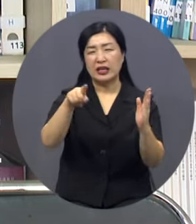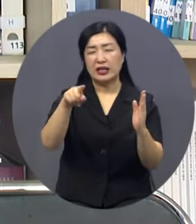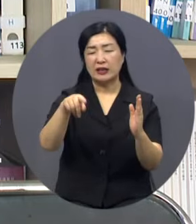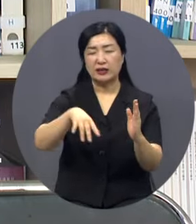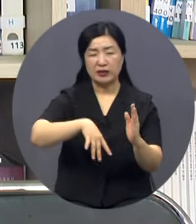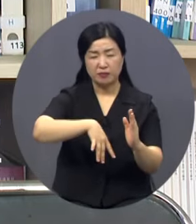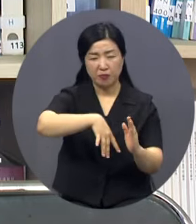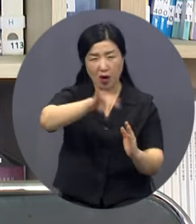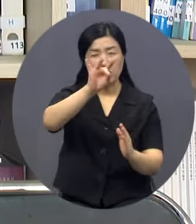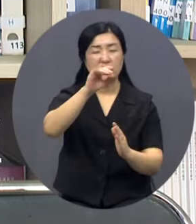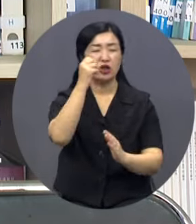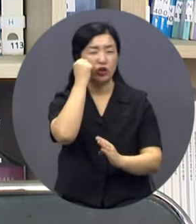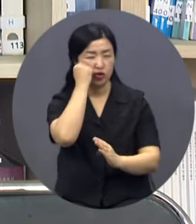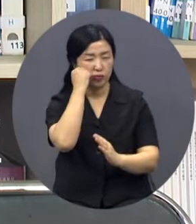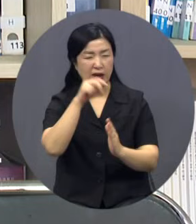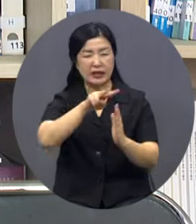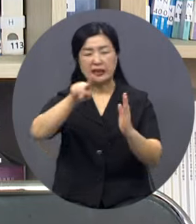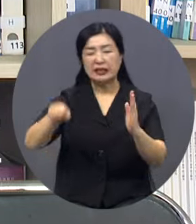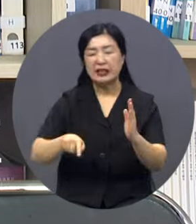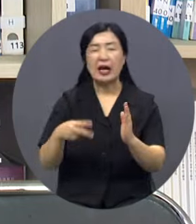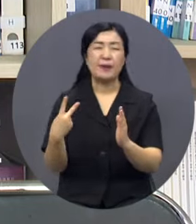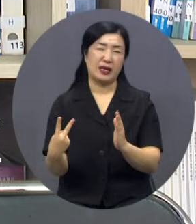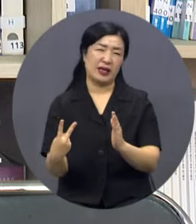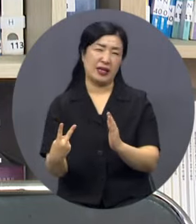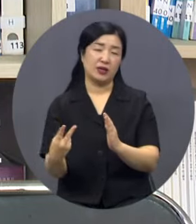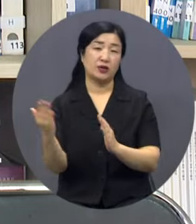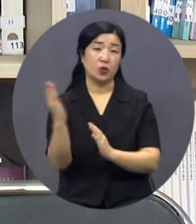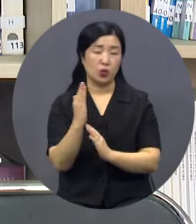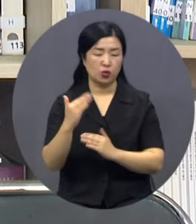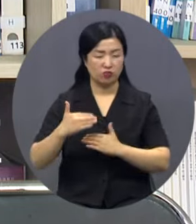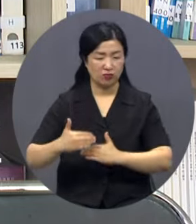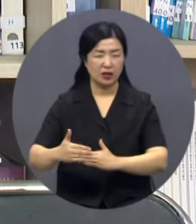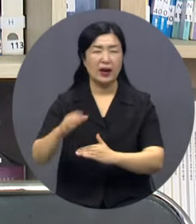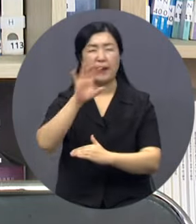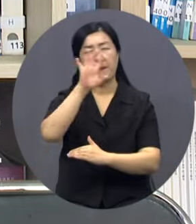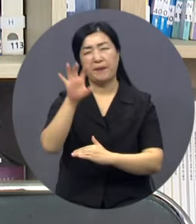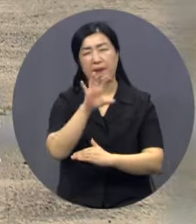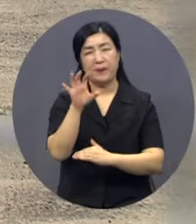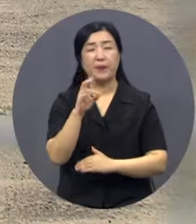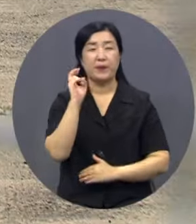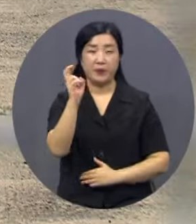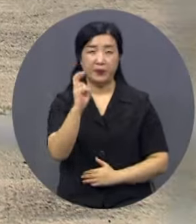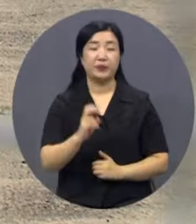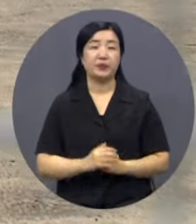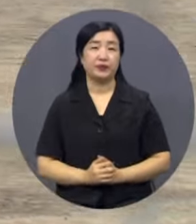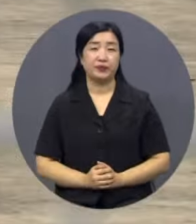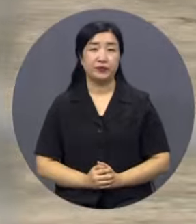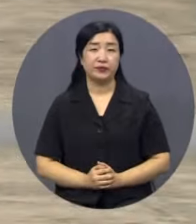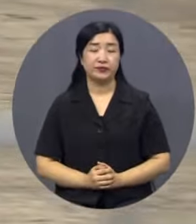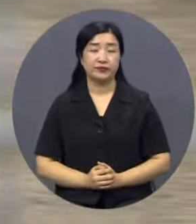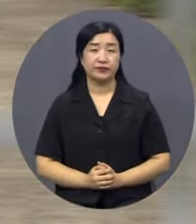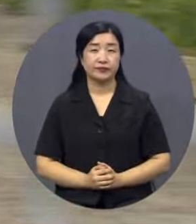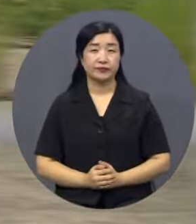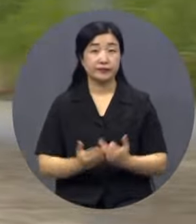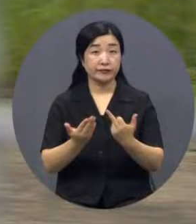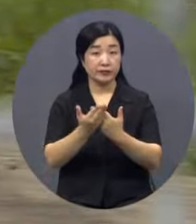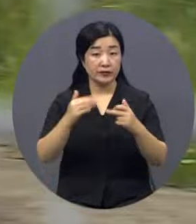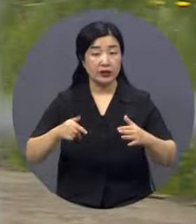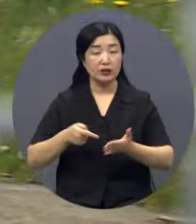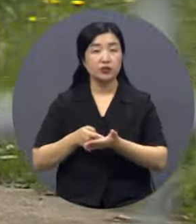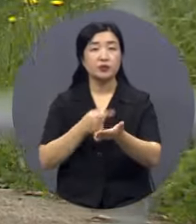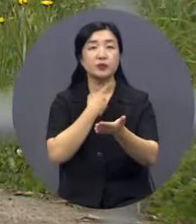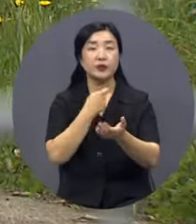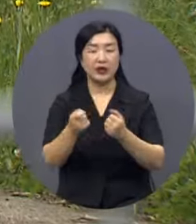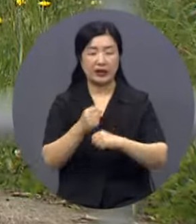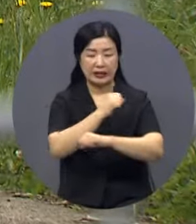것들이 기존에 우리 관광개발의 행태를 그대로 답습하고 있다 그동안 제주에서 추진된